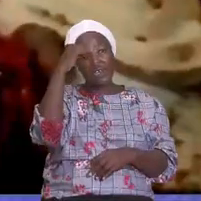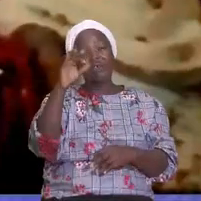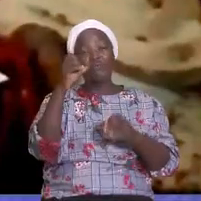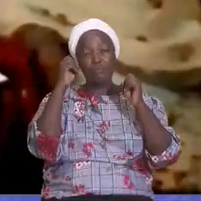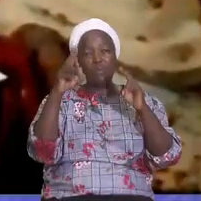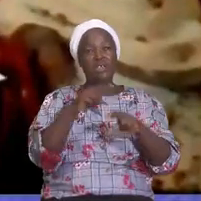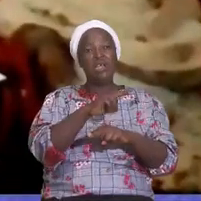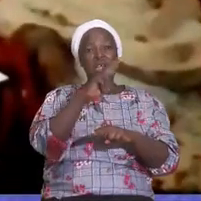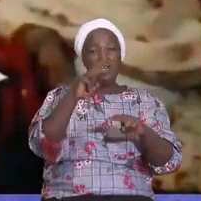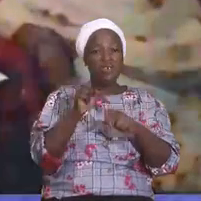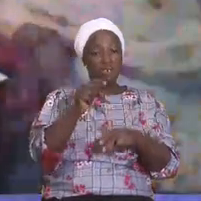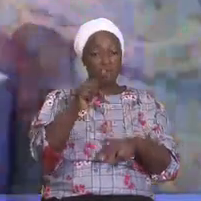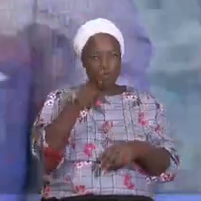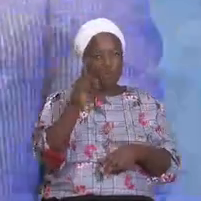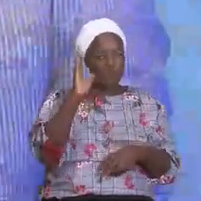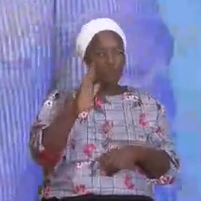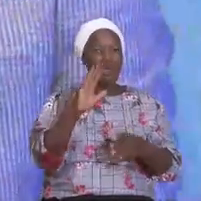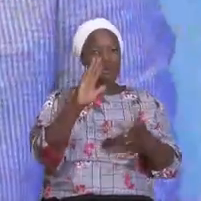d'un grand nombre de nations.